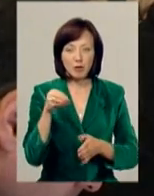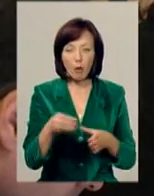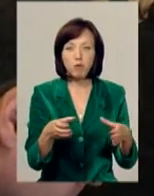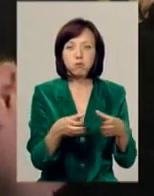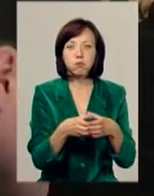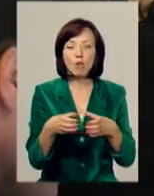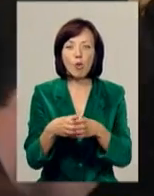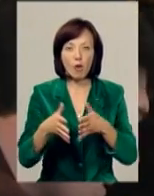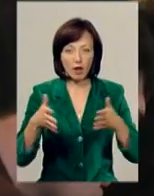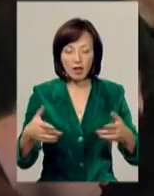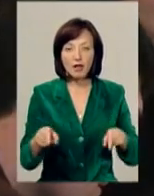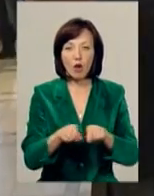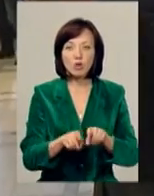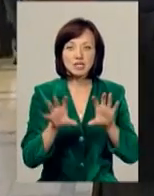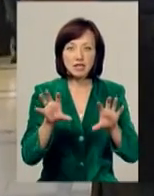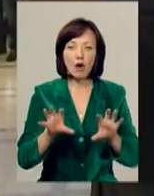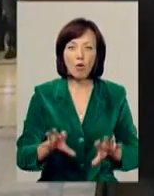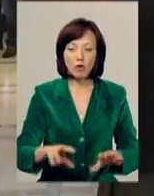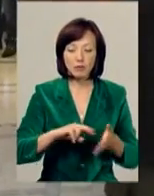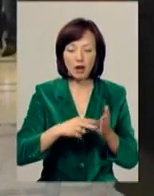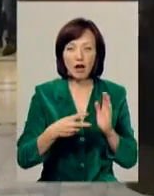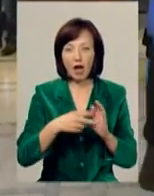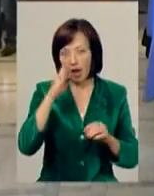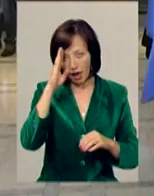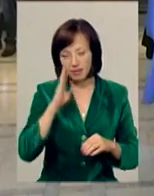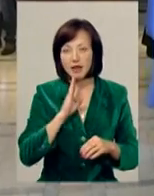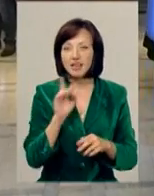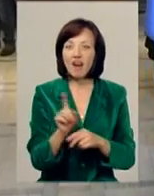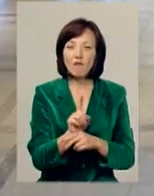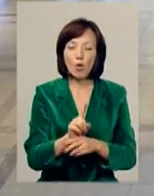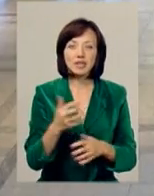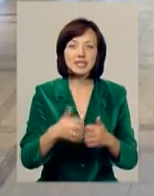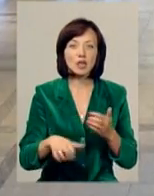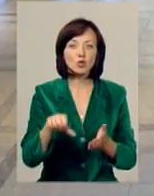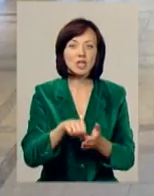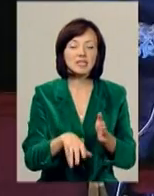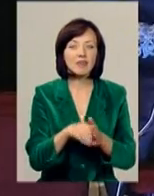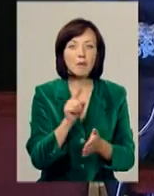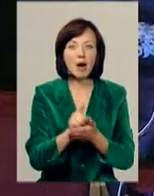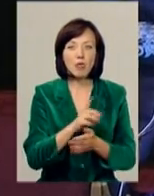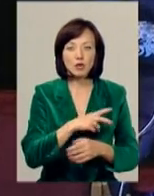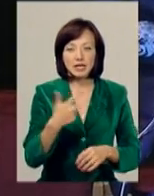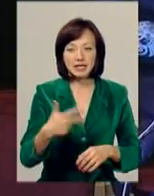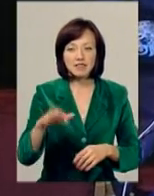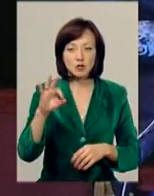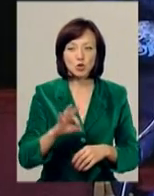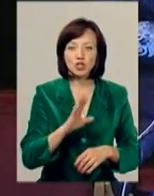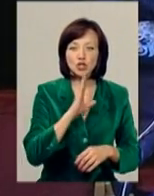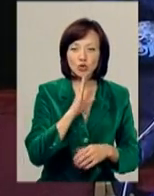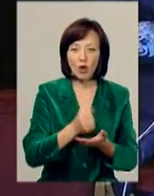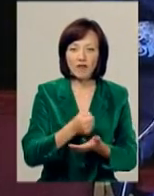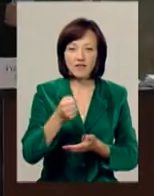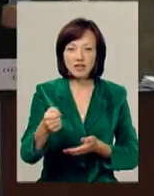блоків також законом передбачається гендерна квота серед учасників виборів це означає що має бути 30% жінок